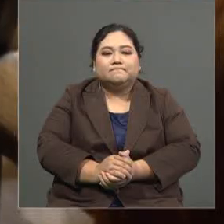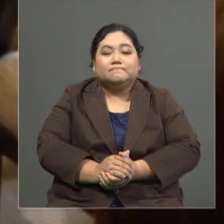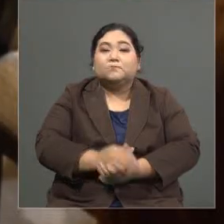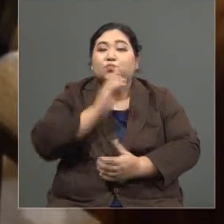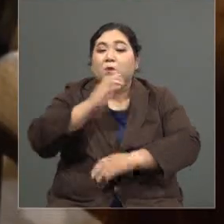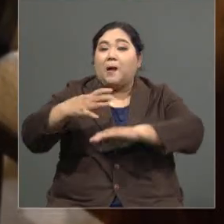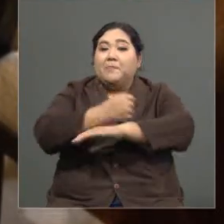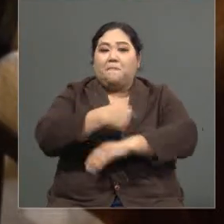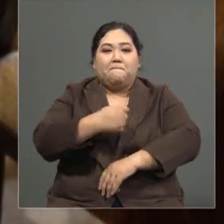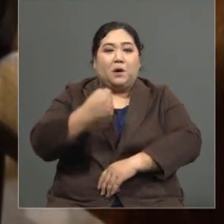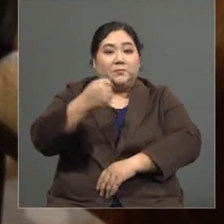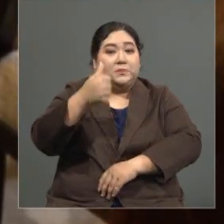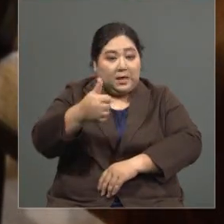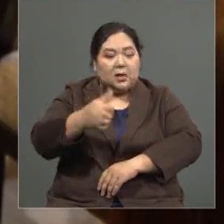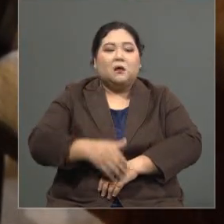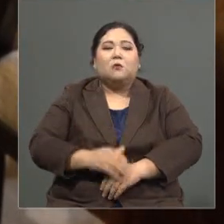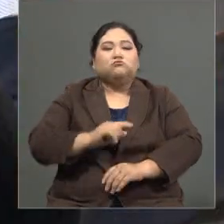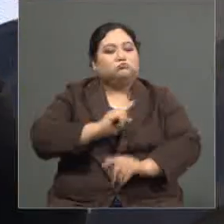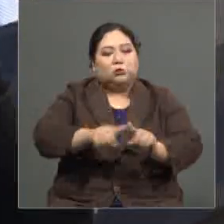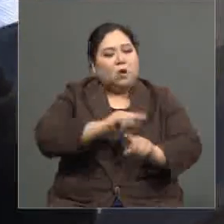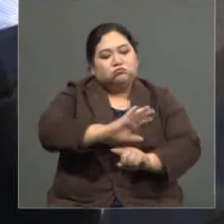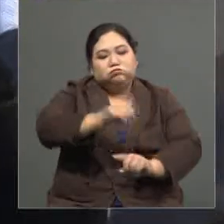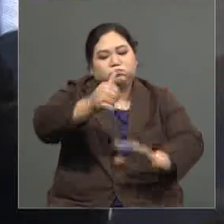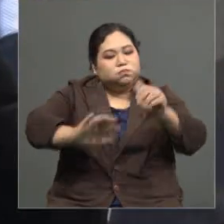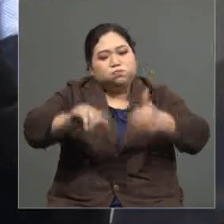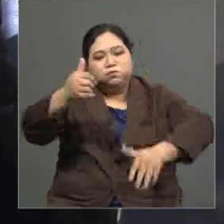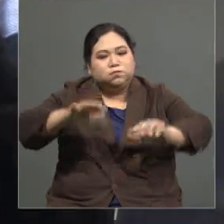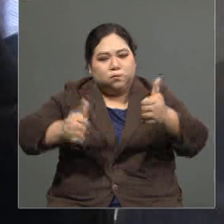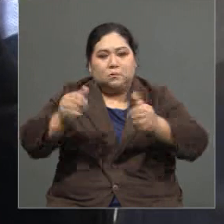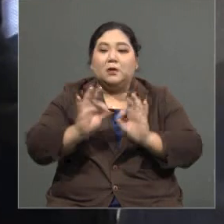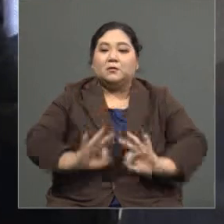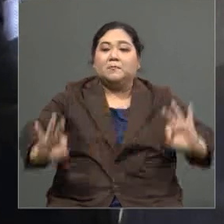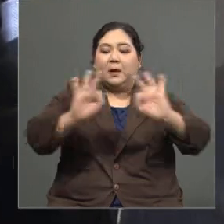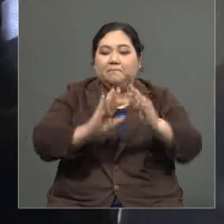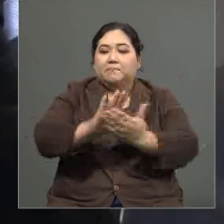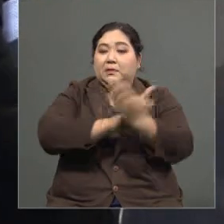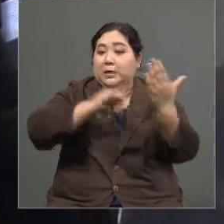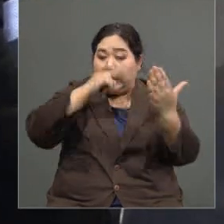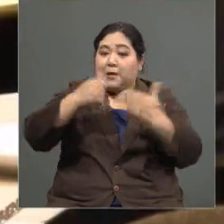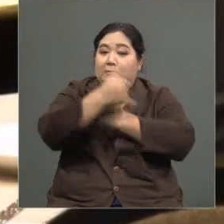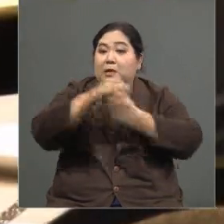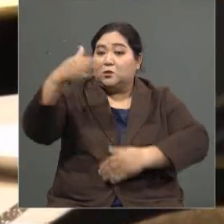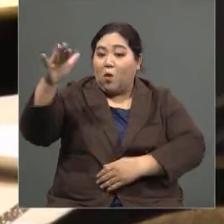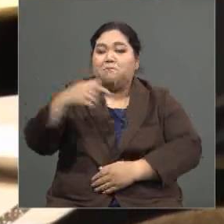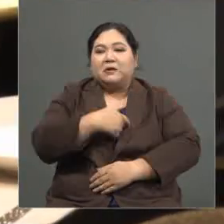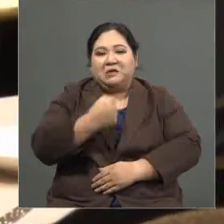เสถียรภาพทุกอย่างก็จะดีขึ้นดังนั้นต้องเร่งสร้างความมั่นใจทั้งในและนอกประเทศครับ